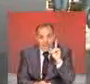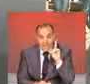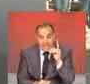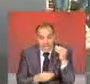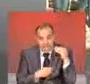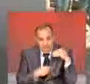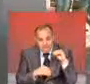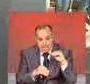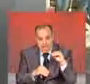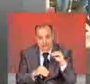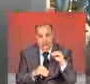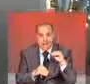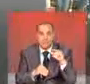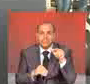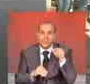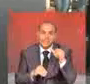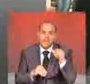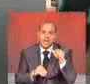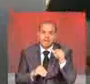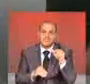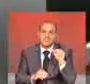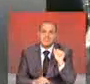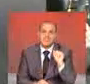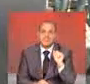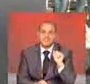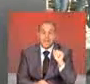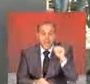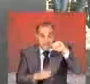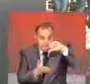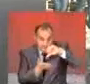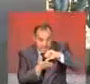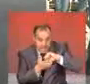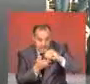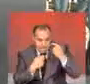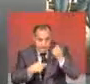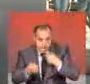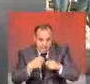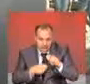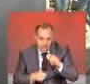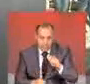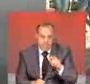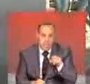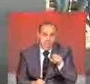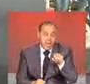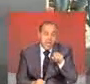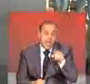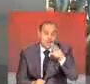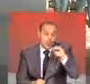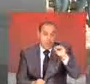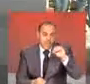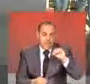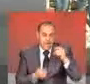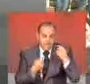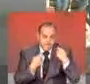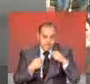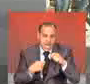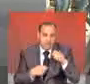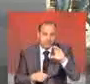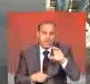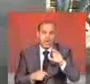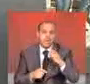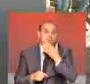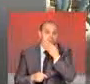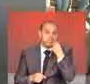العرض والتسويق هو في قلب المدينة، ومن هنا فهو يمثل منتوج الجهة